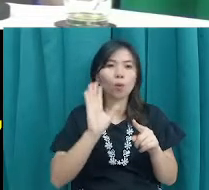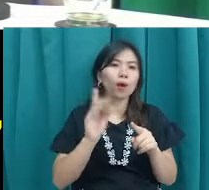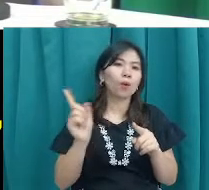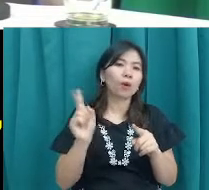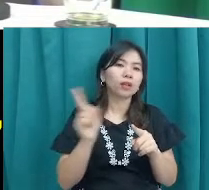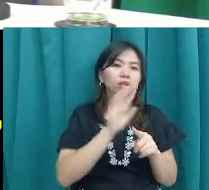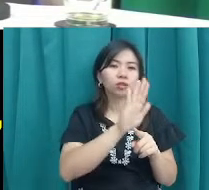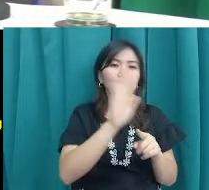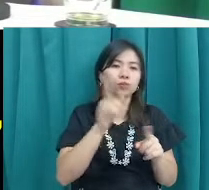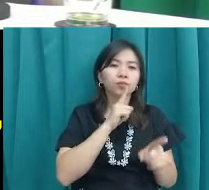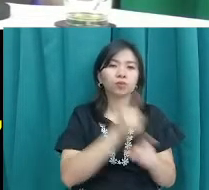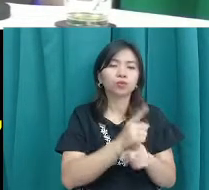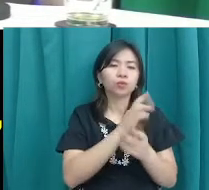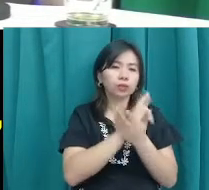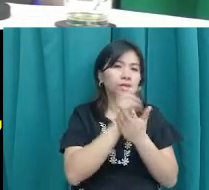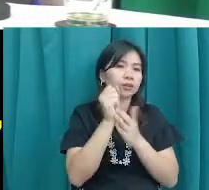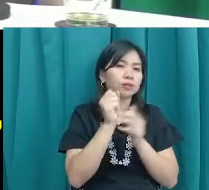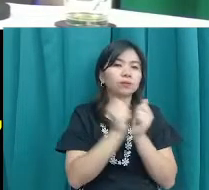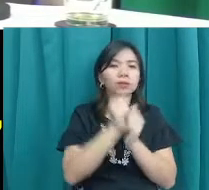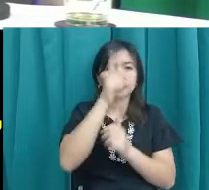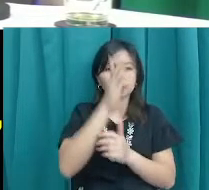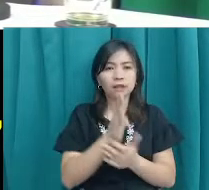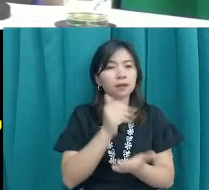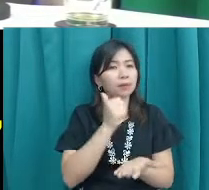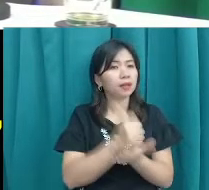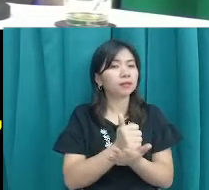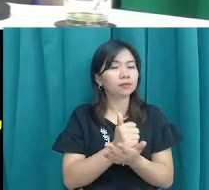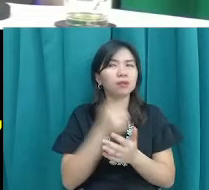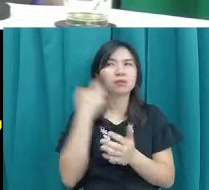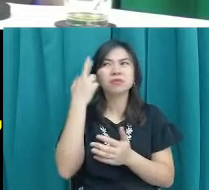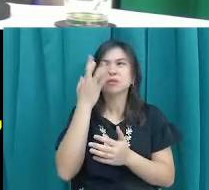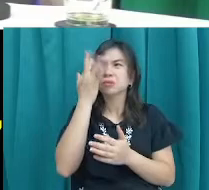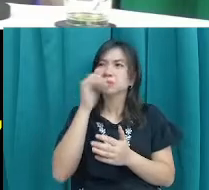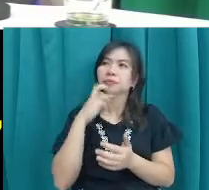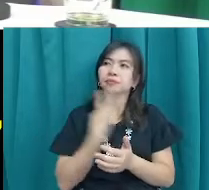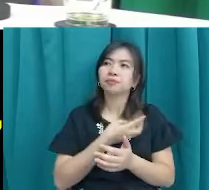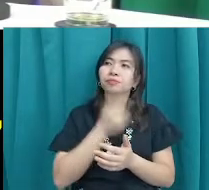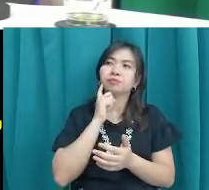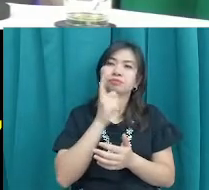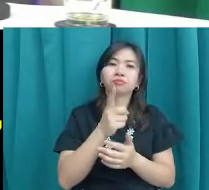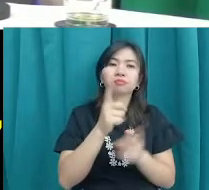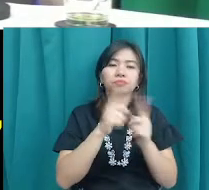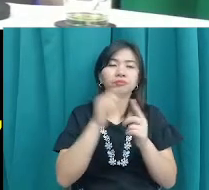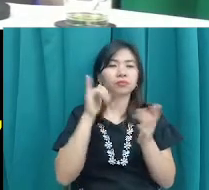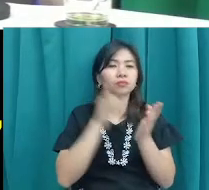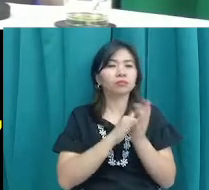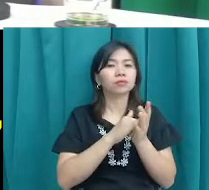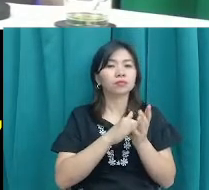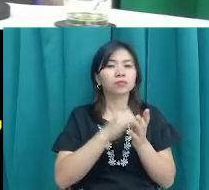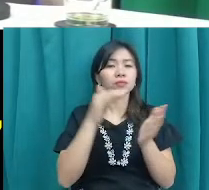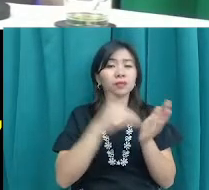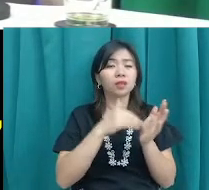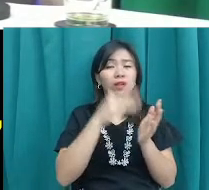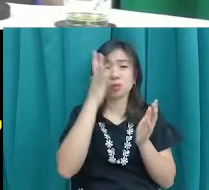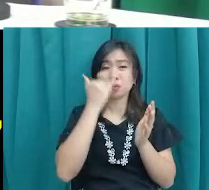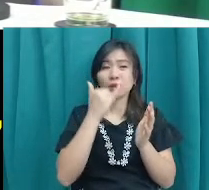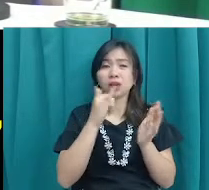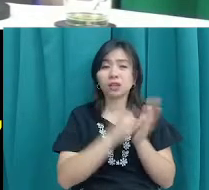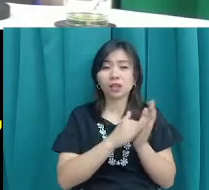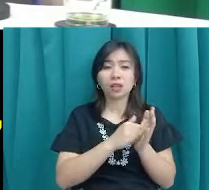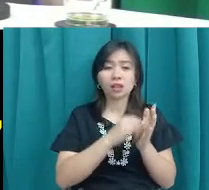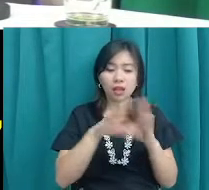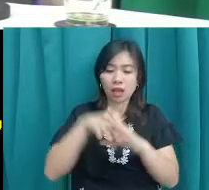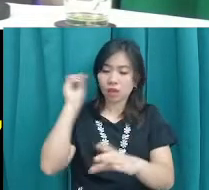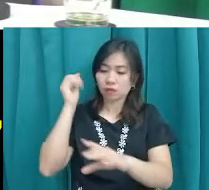Hesus Kristo. Yes! You see that? Now, kaya ko sinasabi yan. Tinan nyo. Bakit, nyo man, bakit lalabas yung ganyang katanungan?